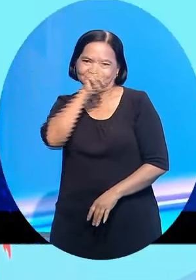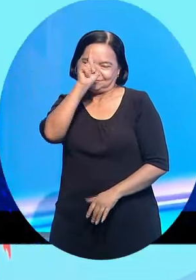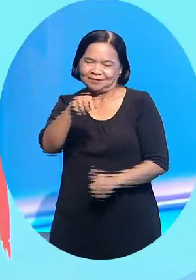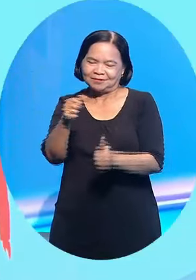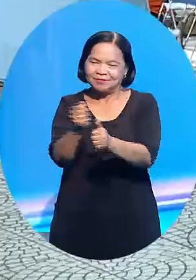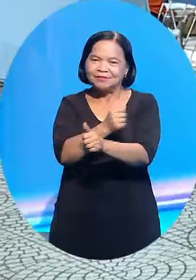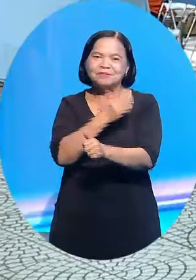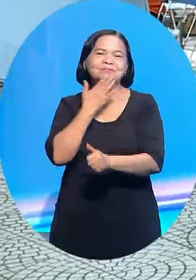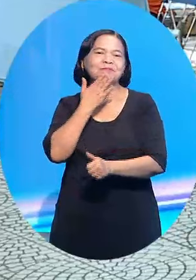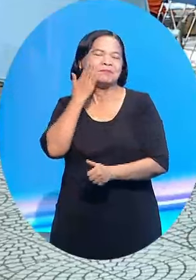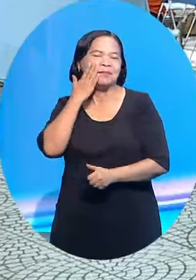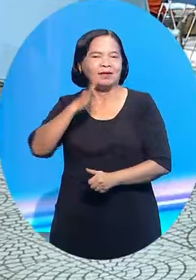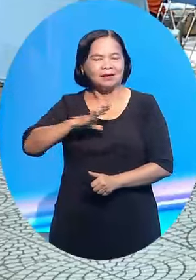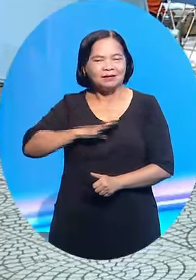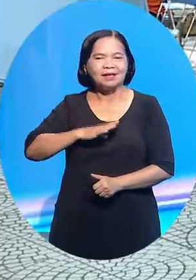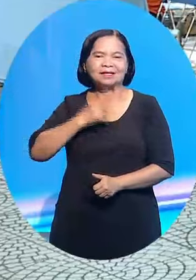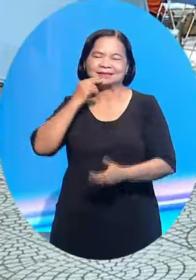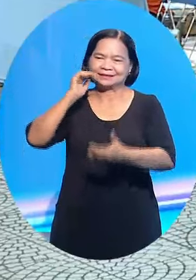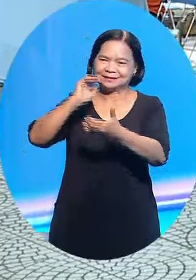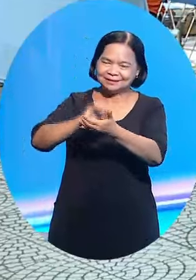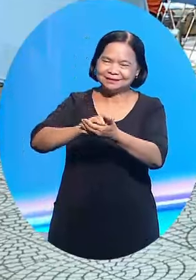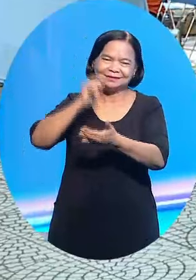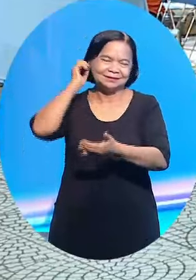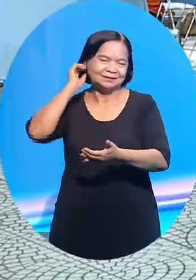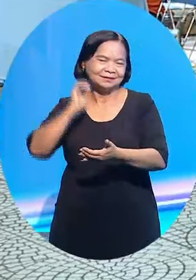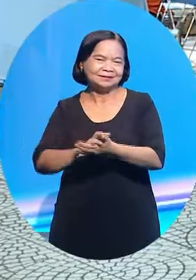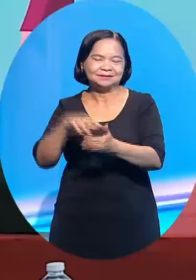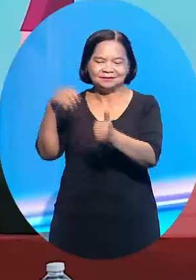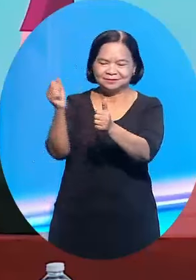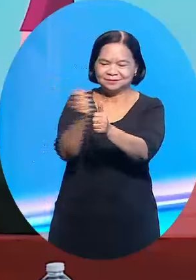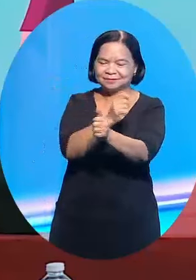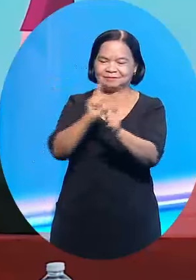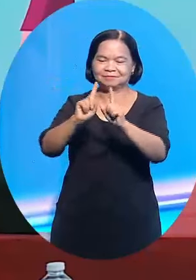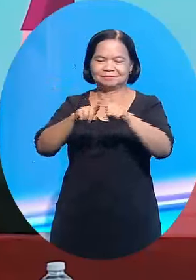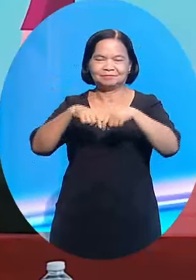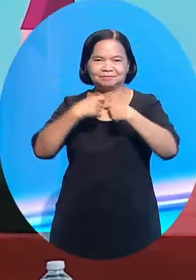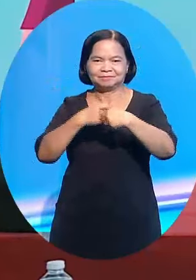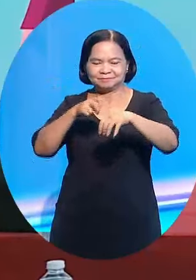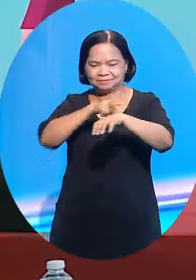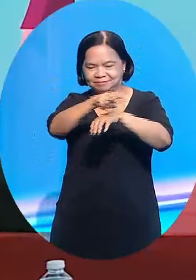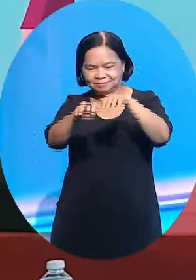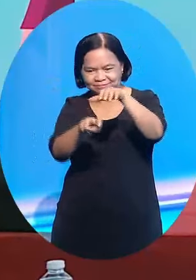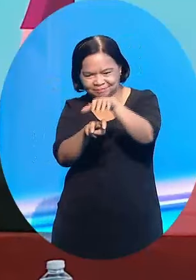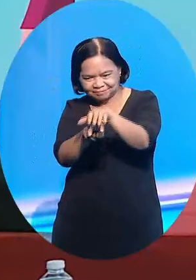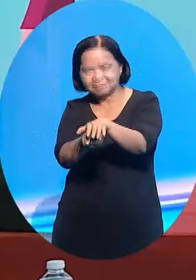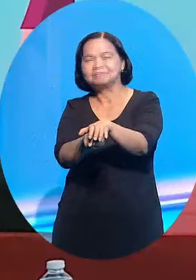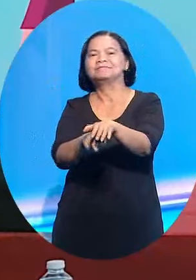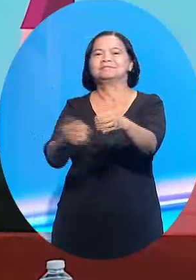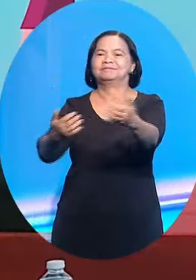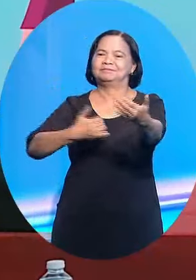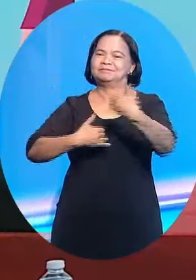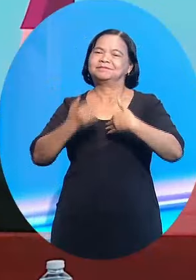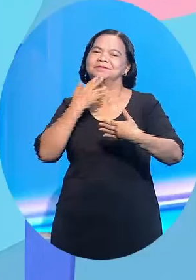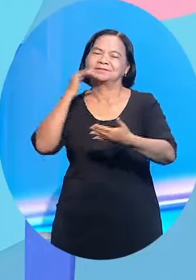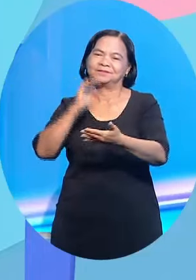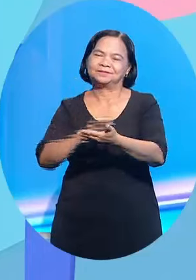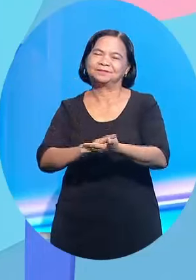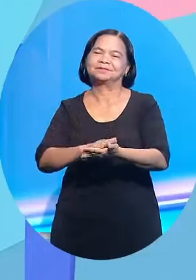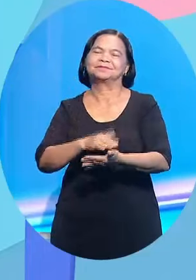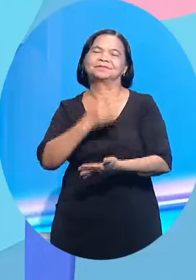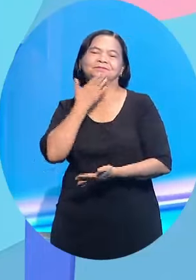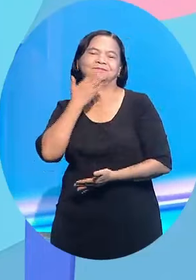cha mẹ và con cái hoặc giữa vợ và chồng. Tuy nhiên, bạo lực gia đình là tệ nạn xã hội, ảnh hưởng tiêu cực tới mối quan hệ giữa vợ chồng, cha mẹ và